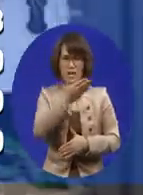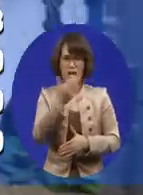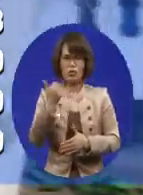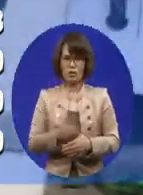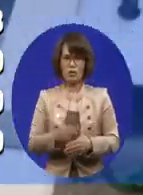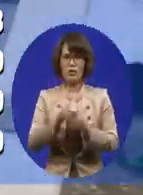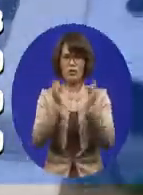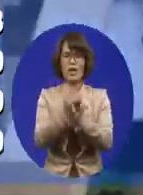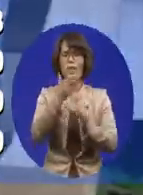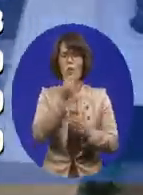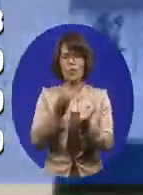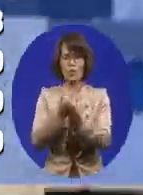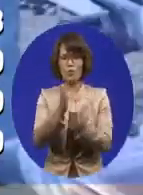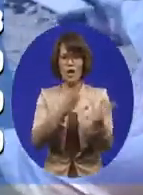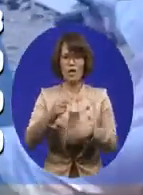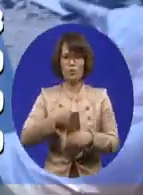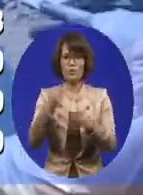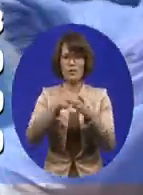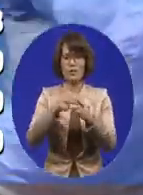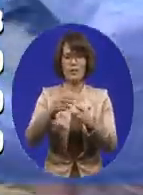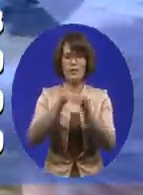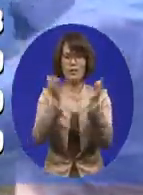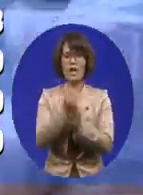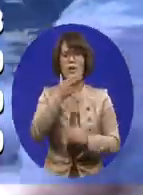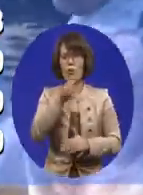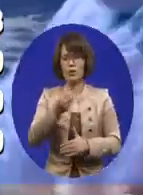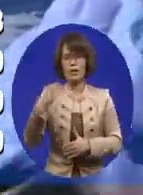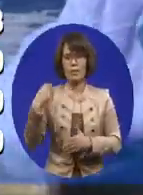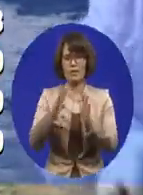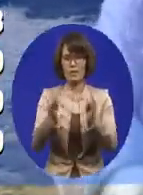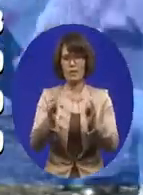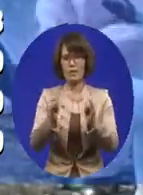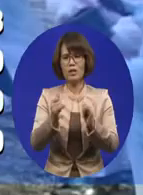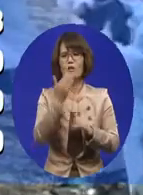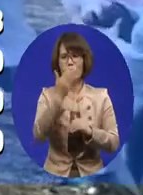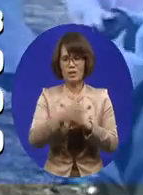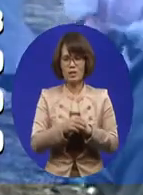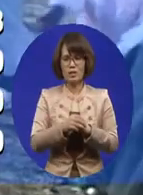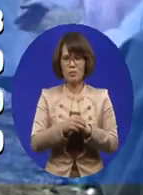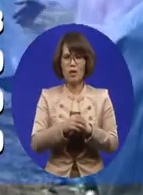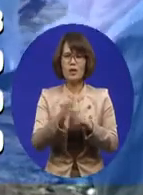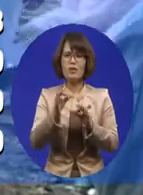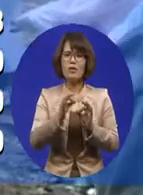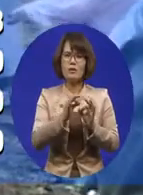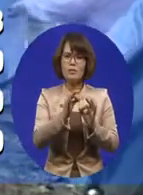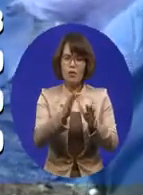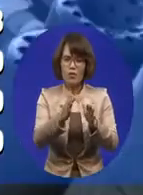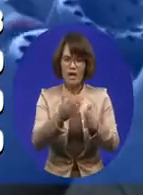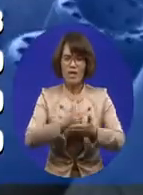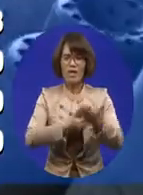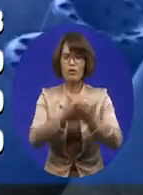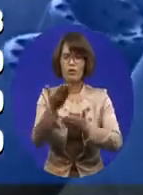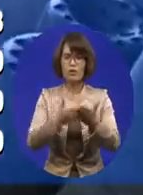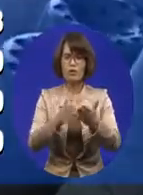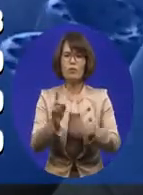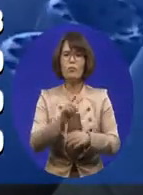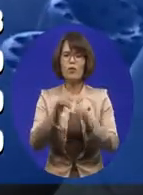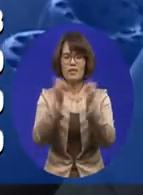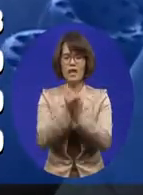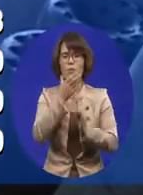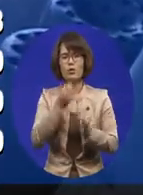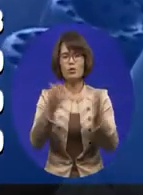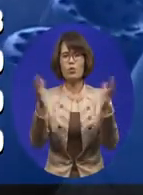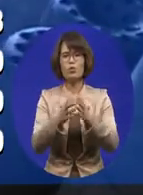구청 사회복지과, 각 읍면동 주민센터 사회복지 담당자를 통해 할 수 있으며 성금 전달 및 배부는